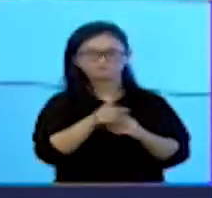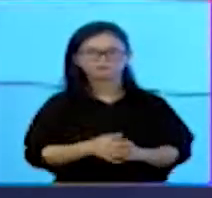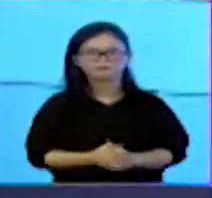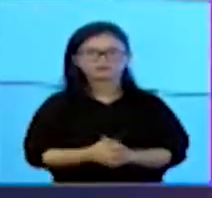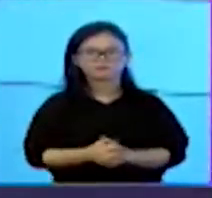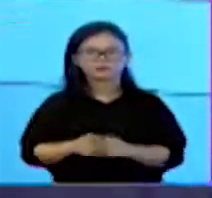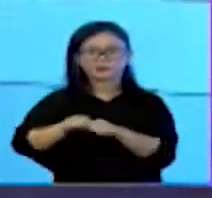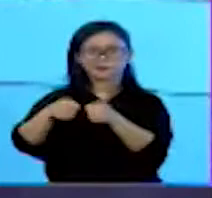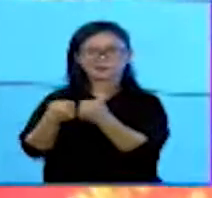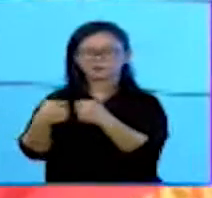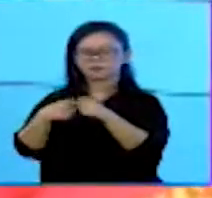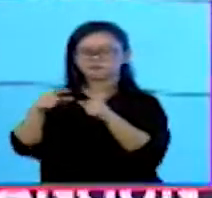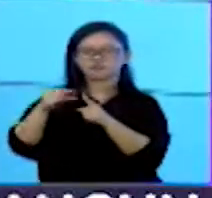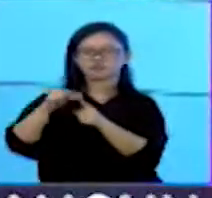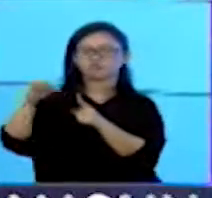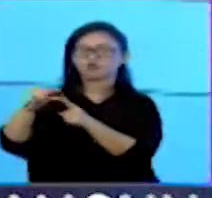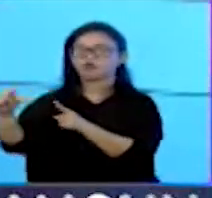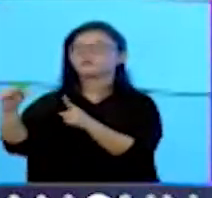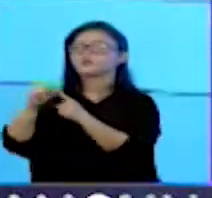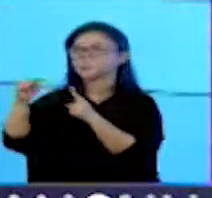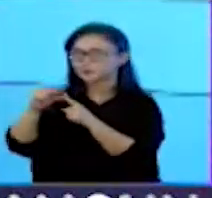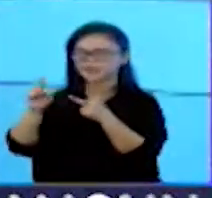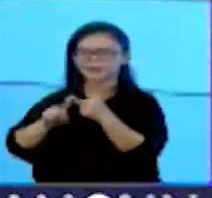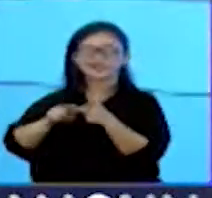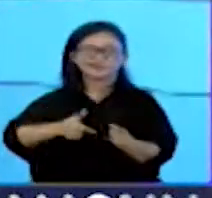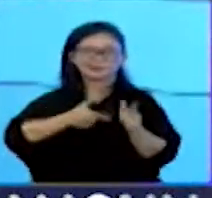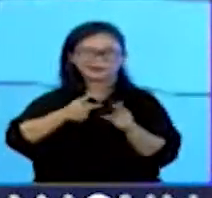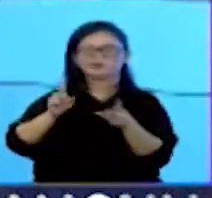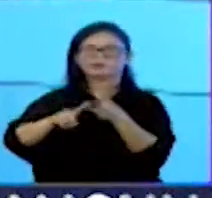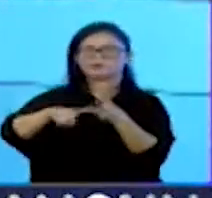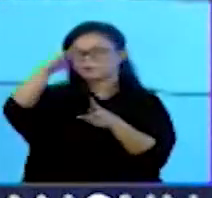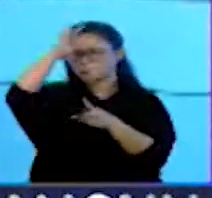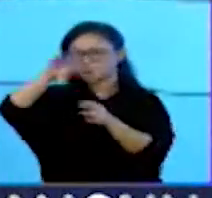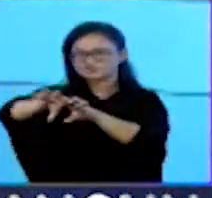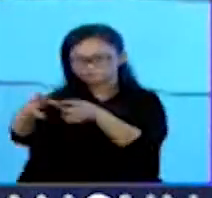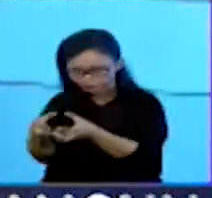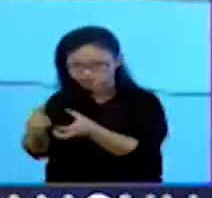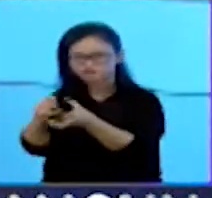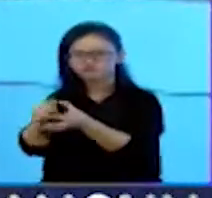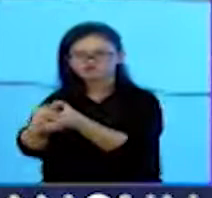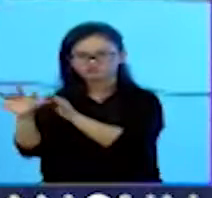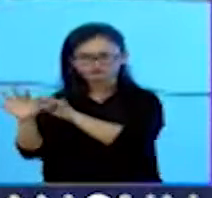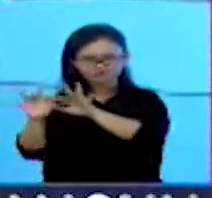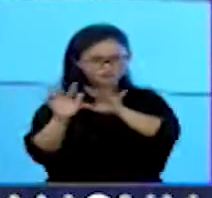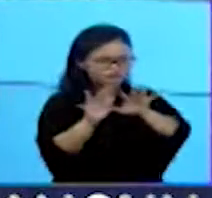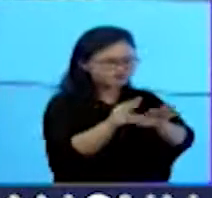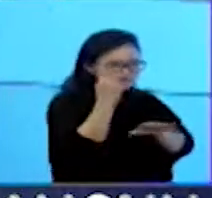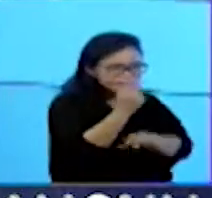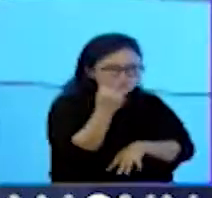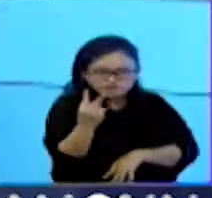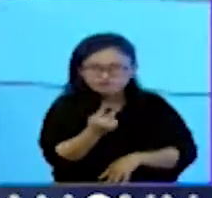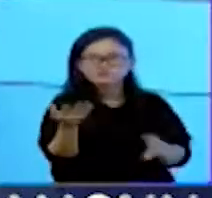Petugas gabungan Satpol PP, TNI, dan Polri menggerak sidak ke sejumlah ruko yang dijadikan perkantoran di kawasan Rawamangun, Pulau Gadung, Jakarta